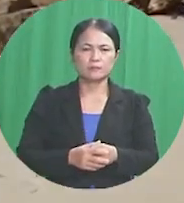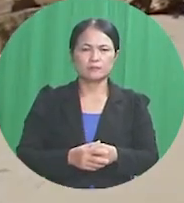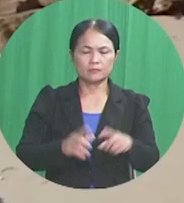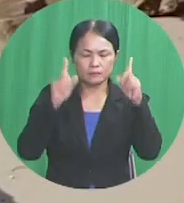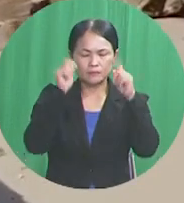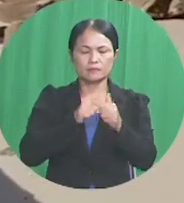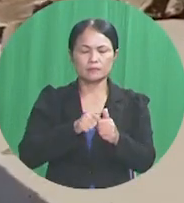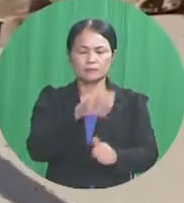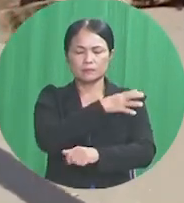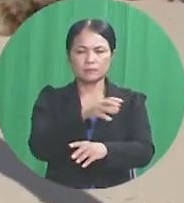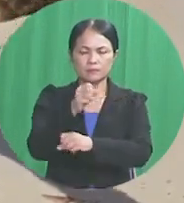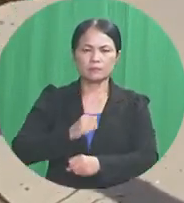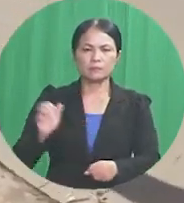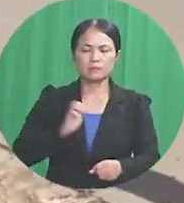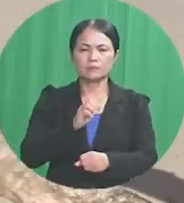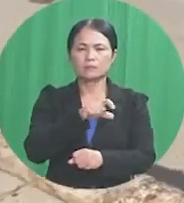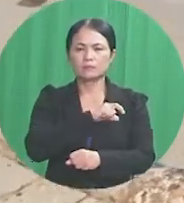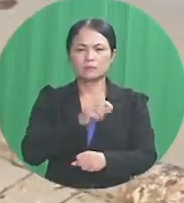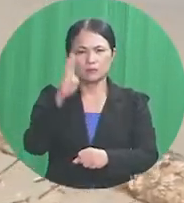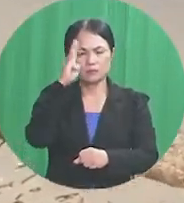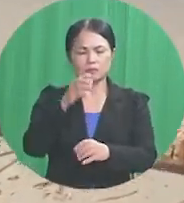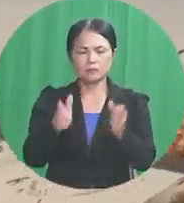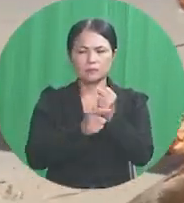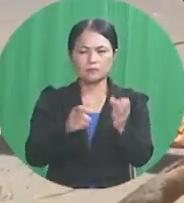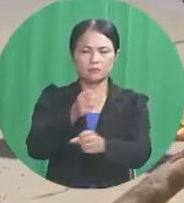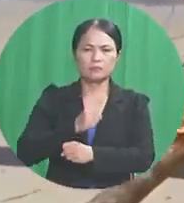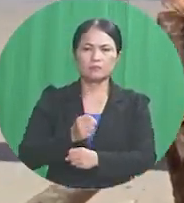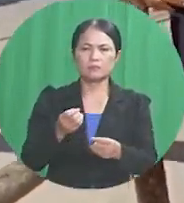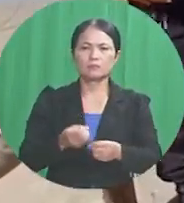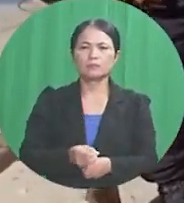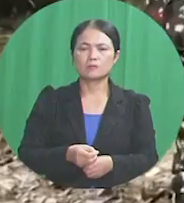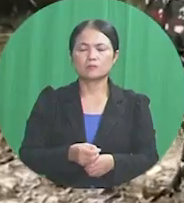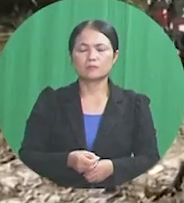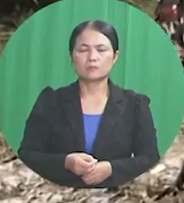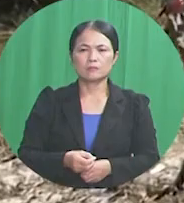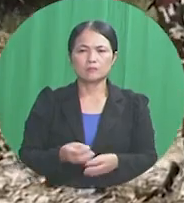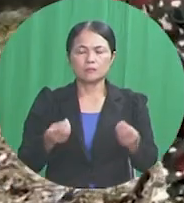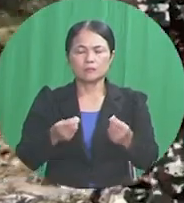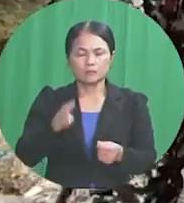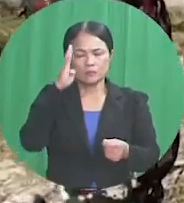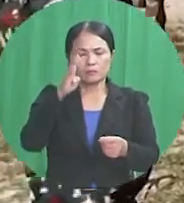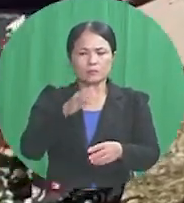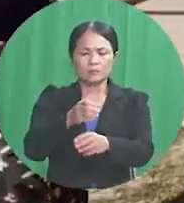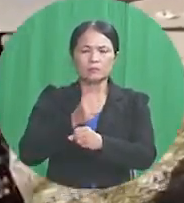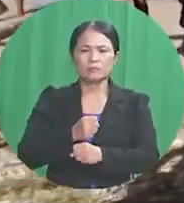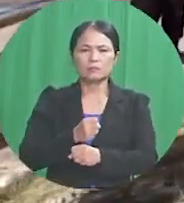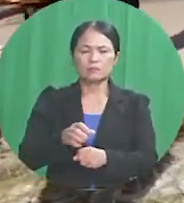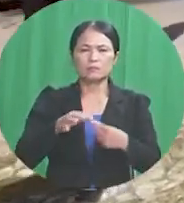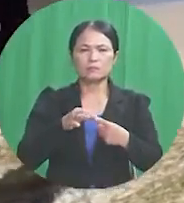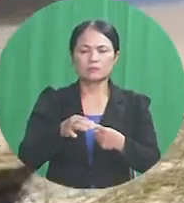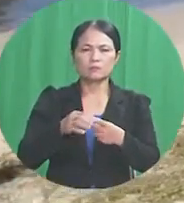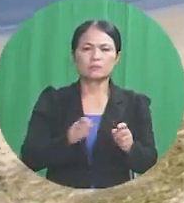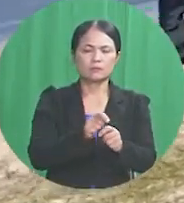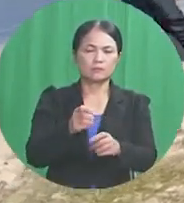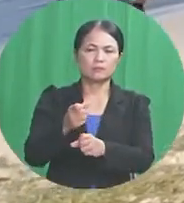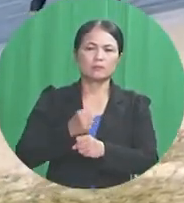ไอ้กูดำก็ดำสนัยไอ้จ่าเพ็กได้เมย์บัญชีการร้องกองตอบเชิงกุกนึงจะเมย์บัญชีการบัญชีการทานตอบปีเสะรวมจมวย